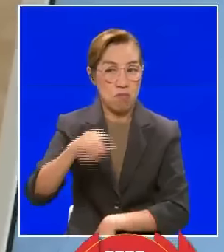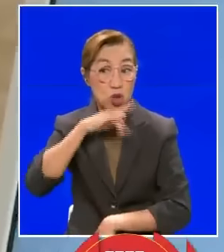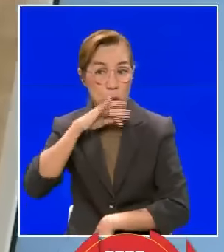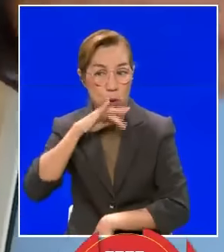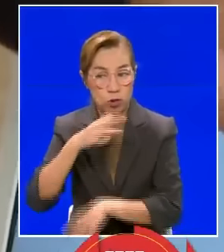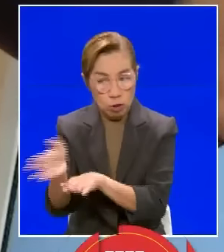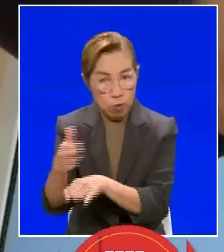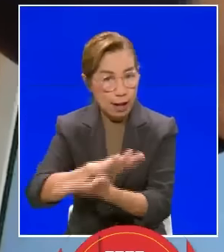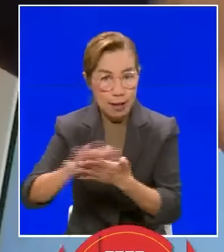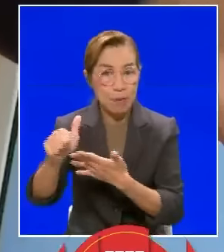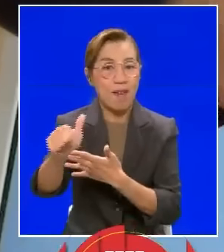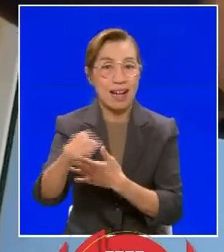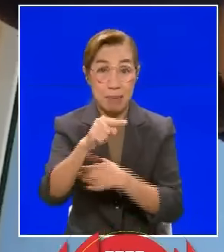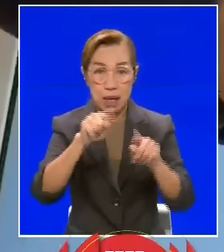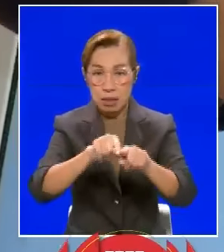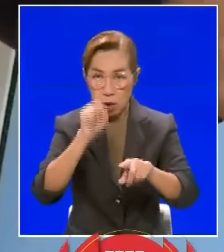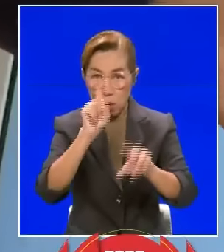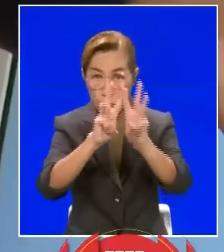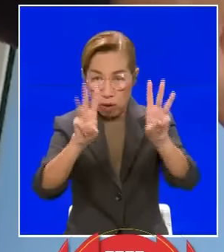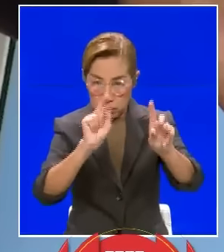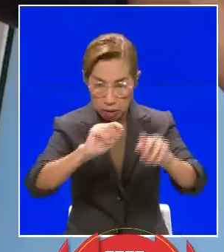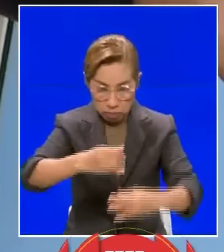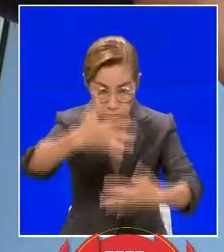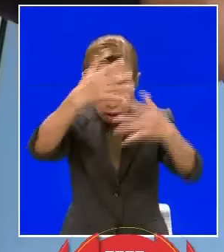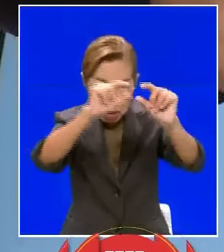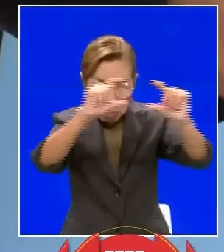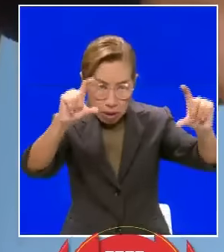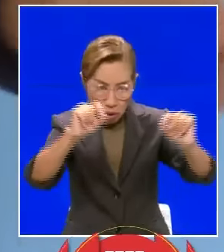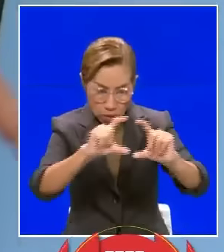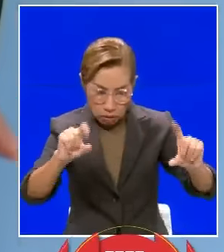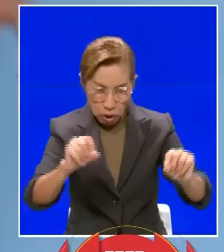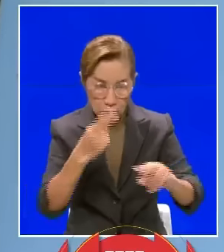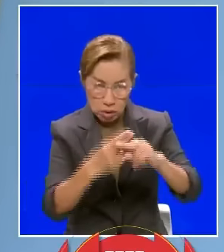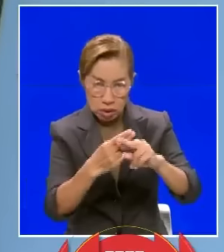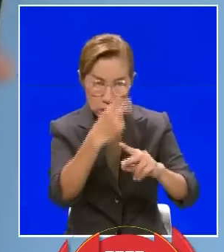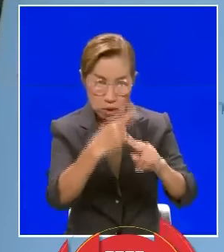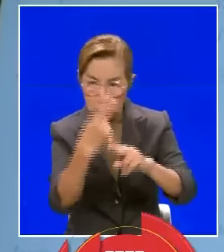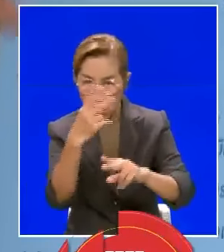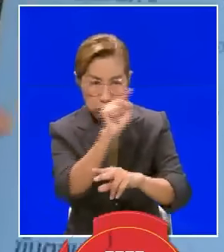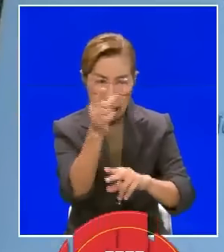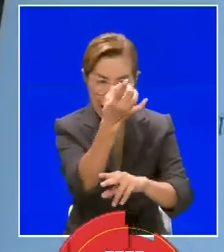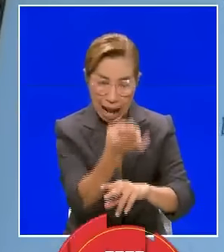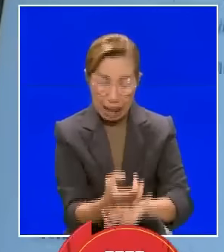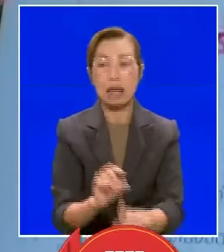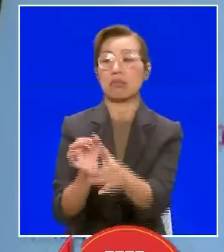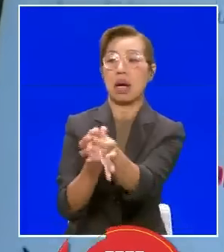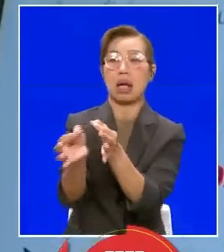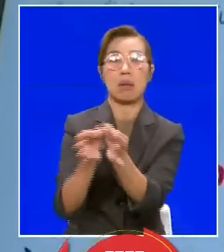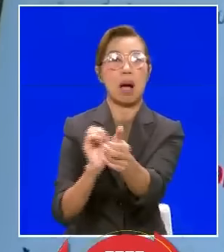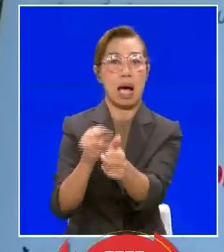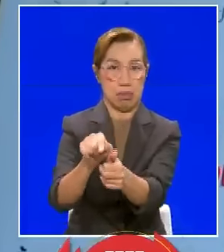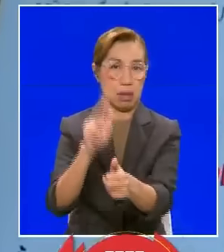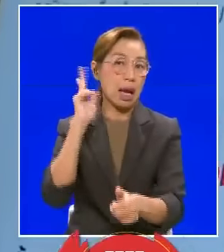บ้างนะคะต้องการที่จะลงชื่อตรงไหนบิ๊กโจ๊กบอกด้วยว่าในส่วนตัวแล้วไม่ได้มีความขัดแย้งส่วนตัว